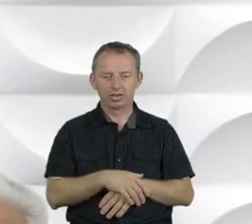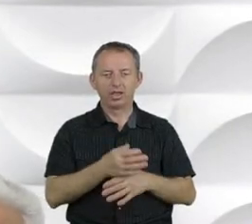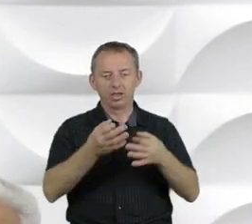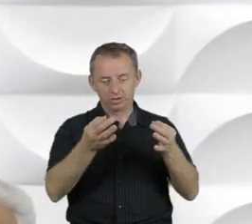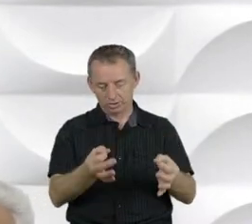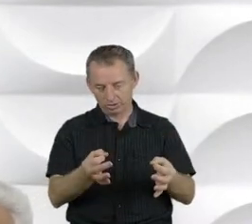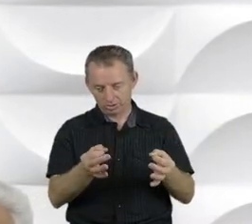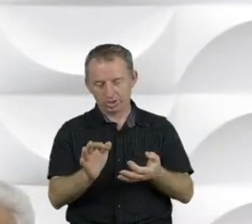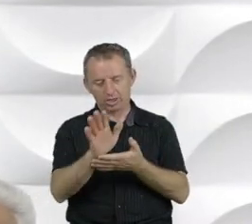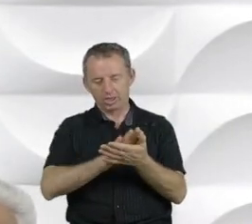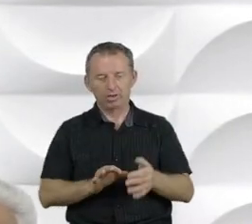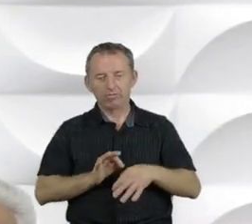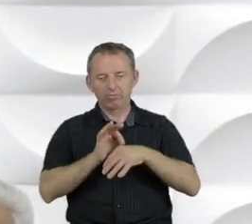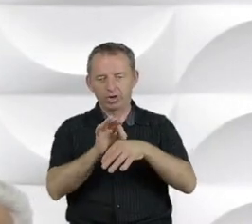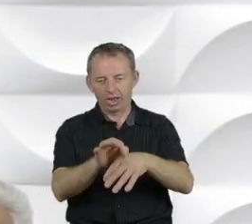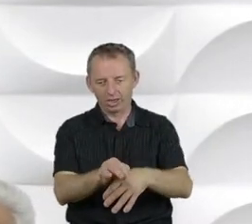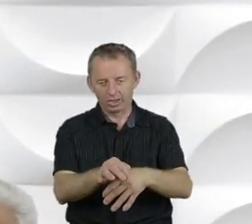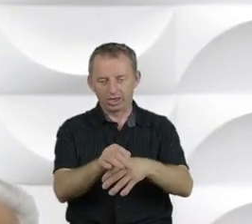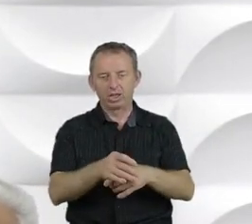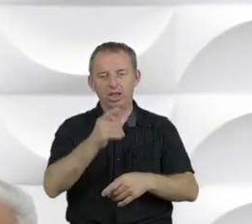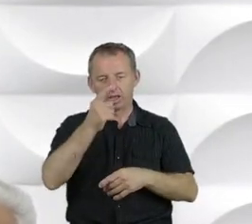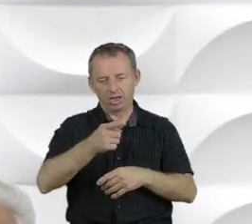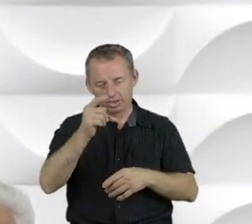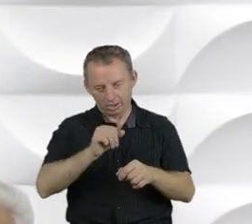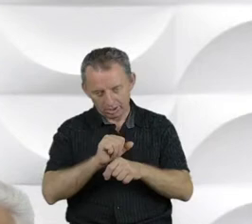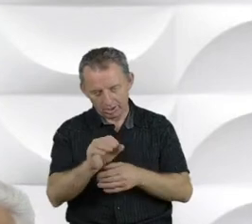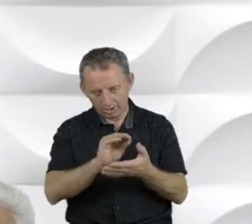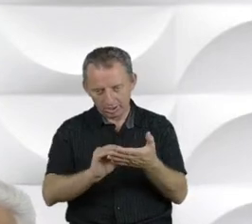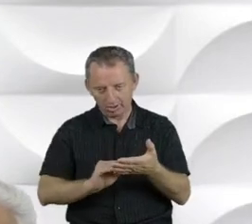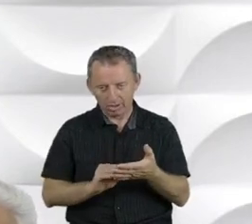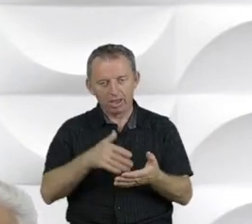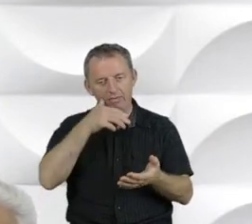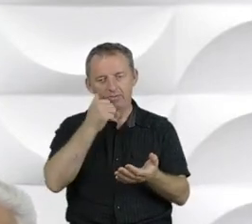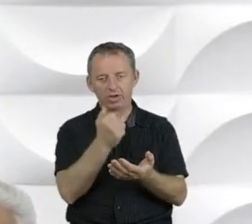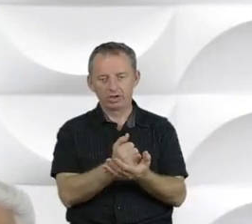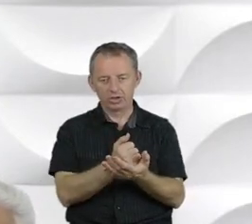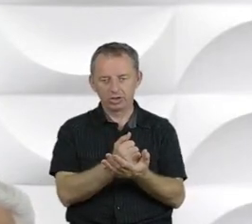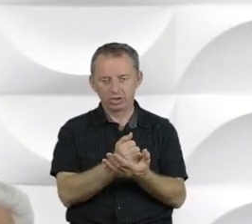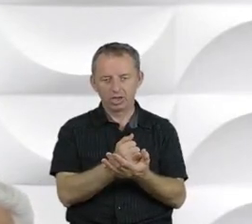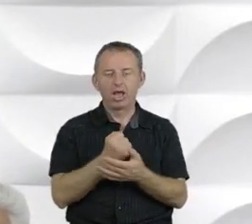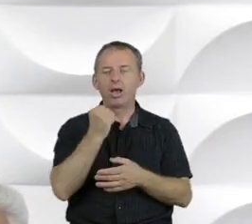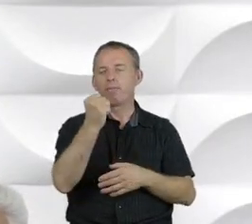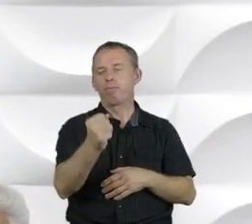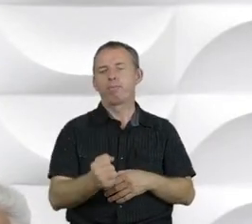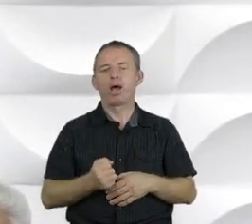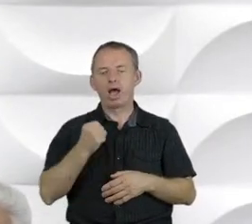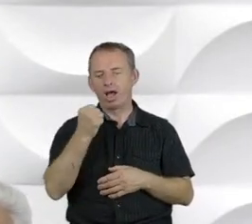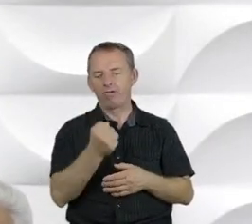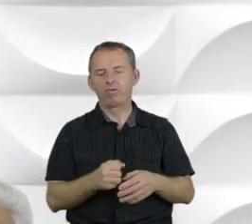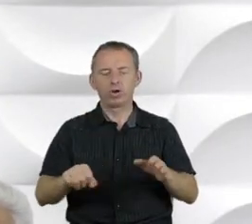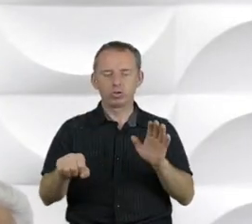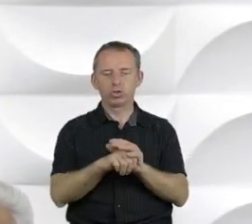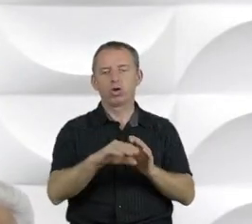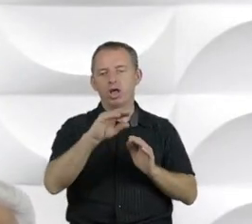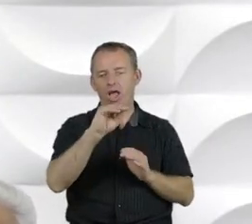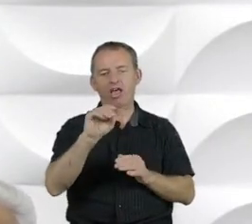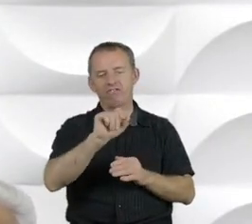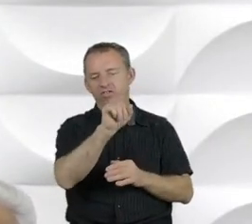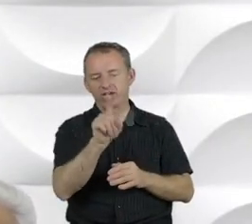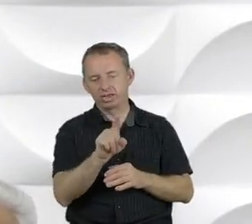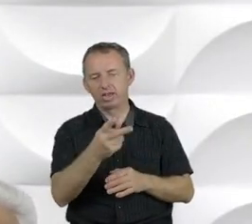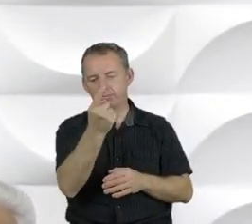Dzisiejszym tekstem wprowadzającym do kazania jest tekst zapisany w liście świętego Pawła Apostoła do Efezjan w pierwszym